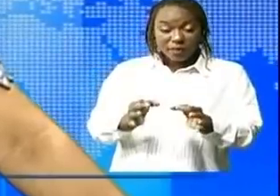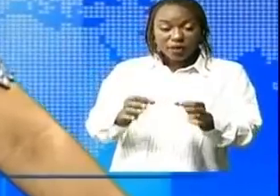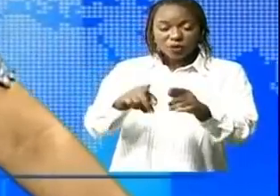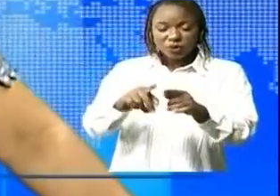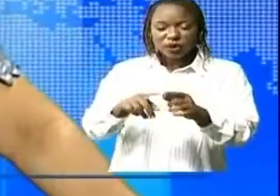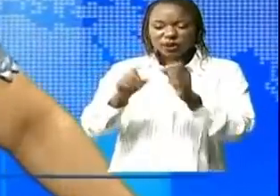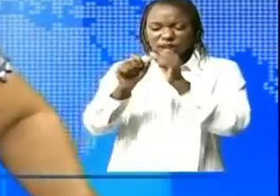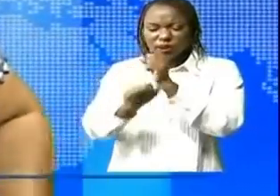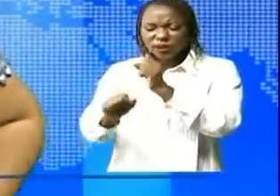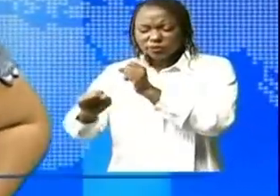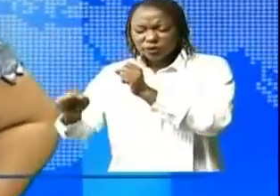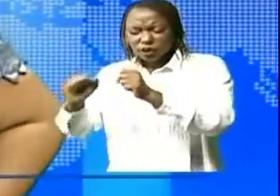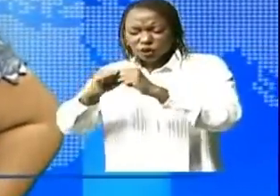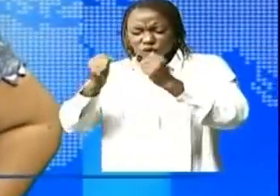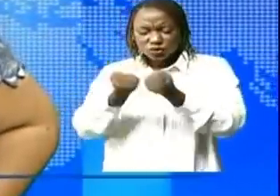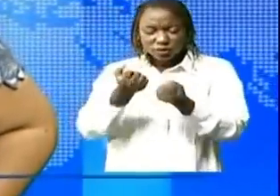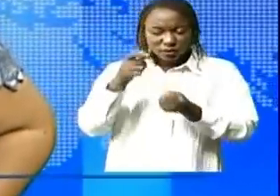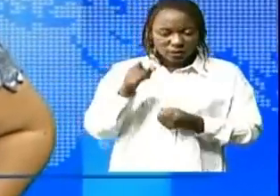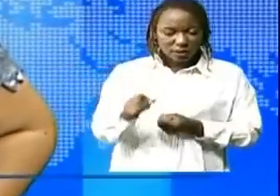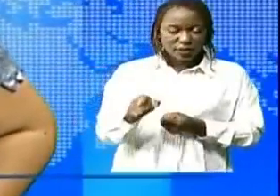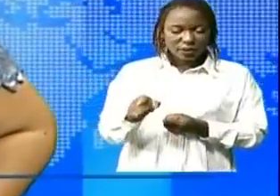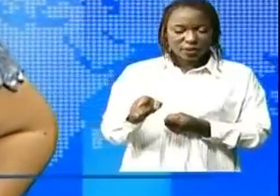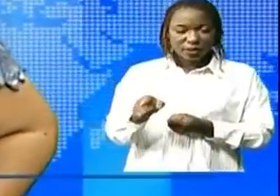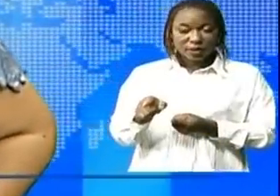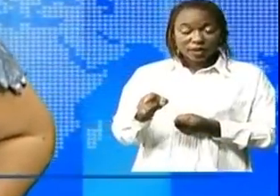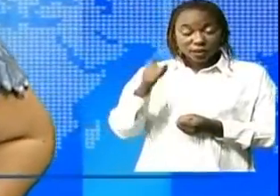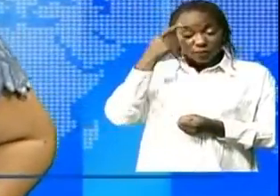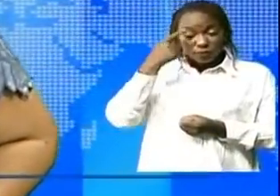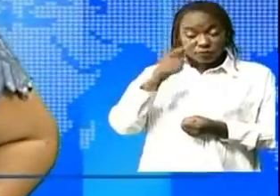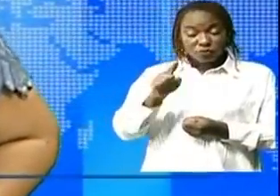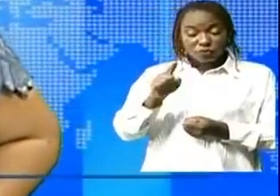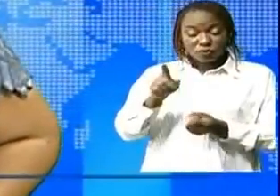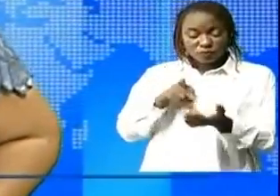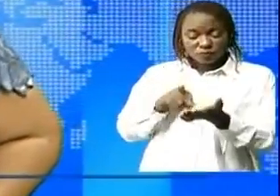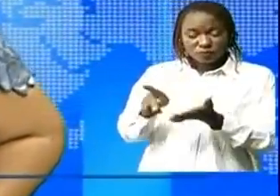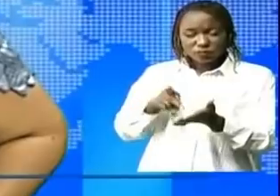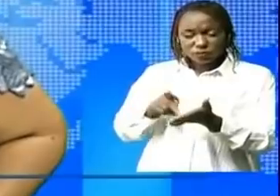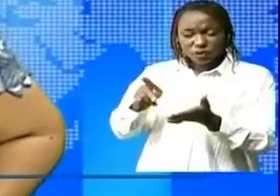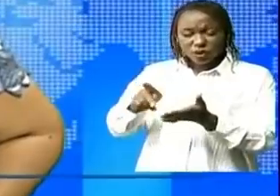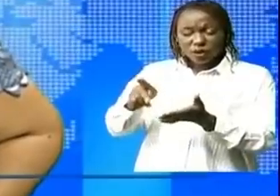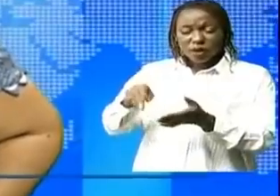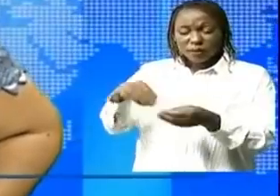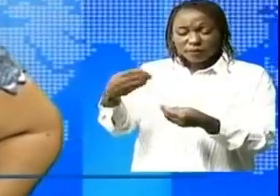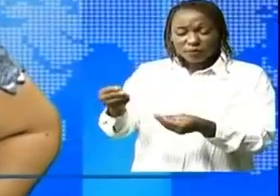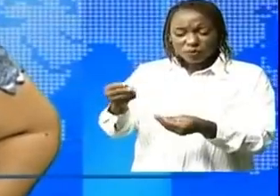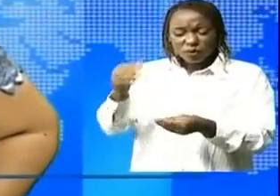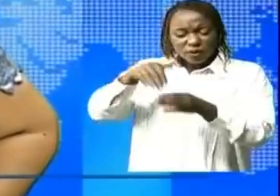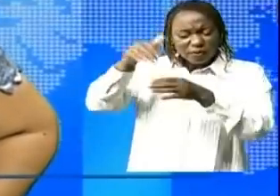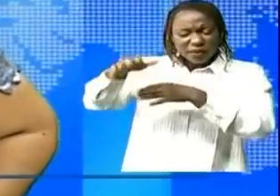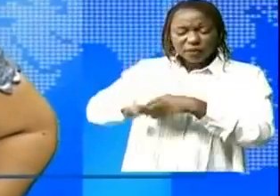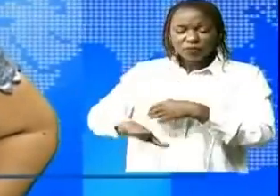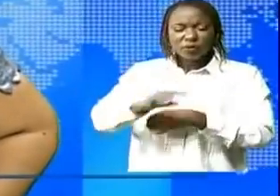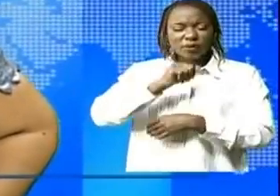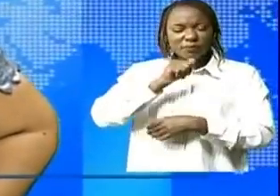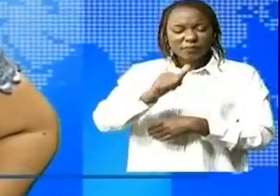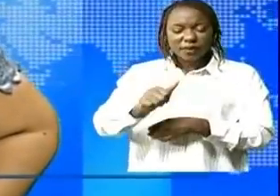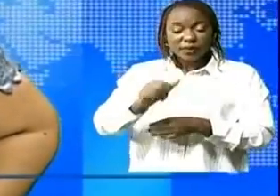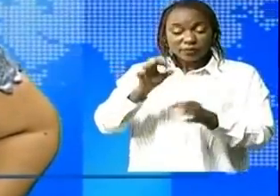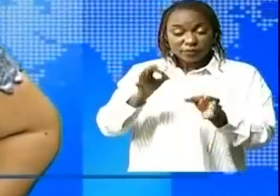sensibiliser ces entreprises minières à une souscription d'assurance dans le pays et non à l'extérieur afin d'éviter toute fuite des